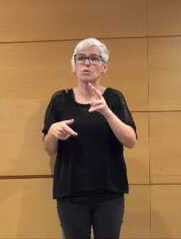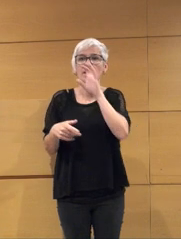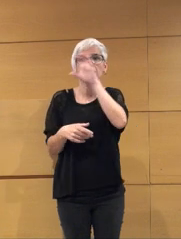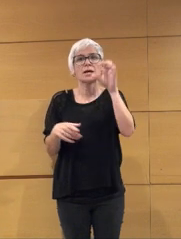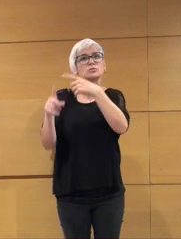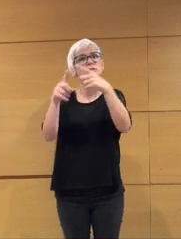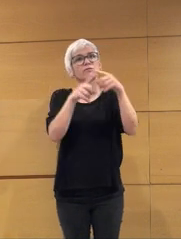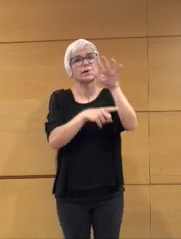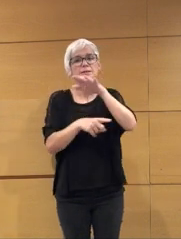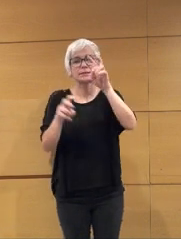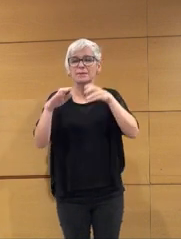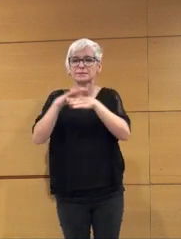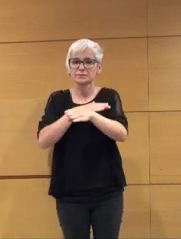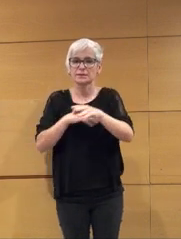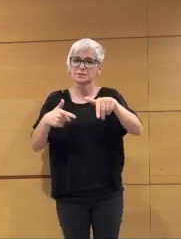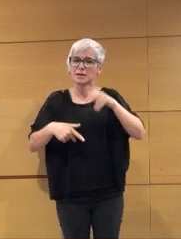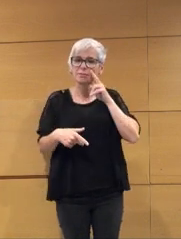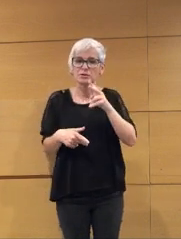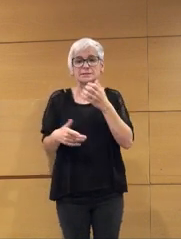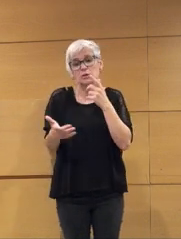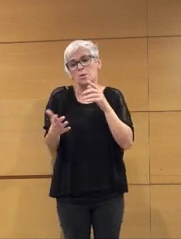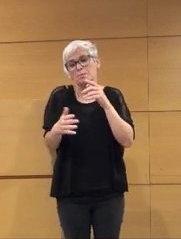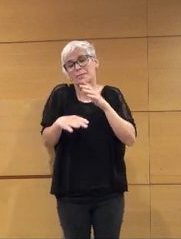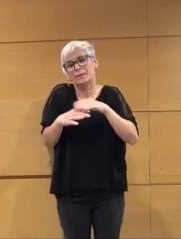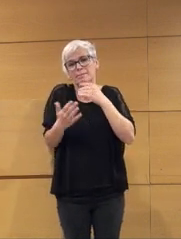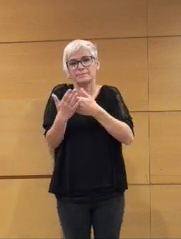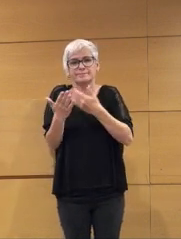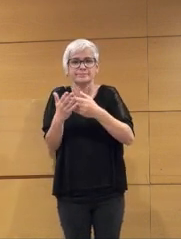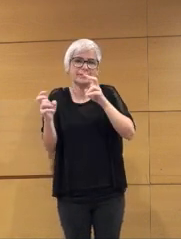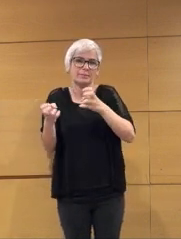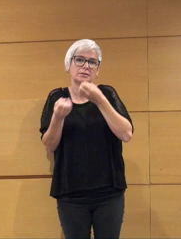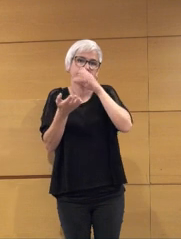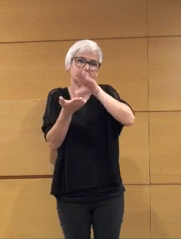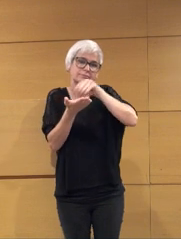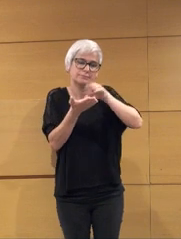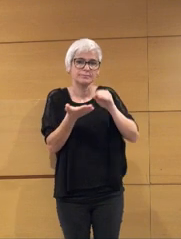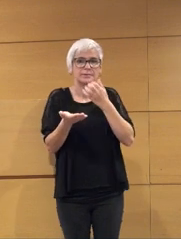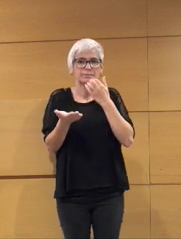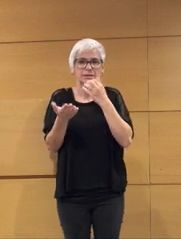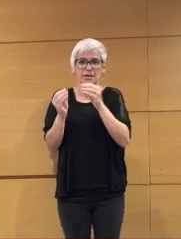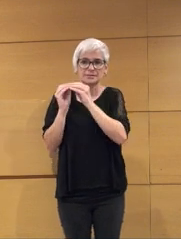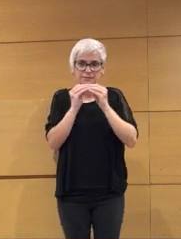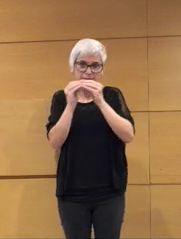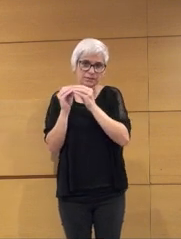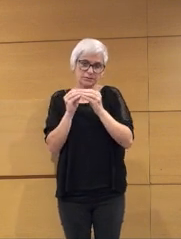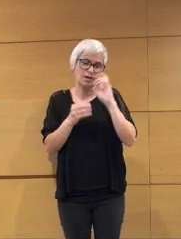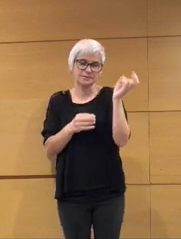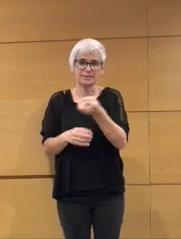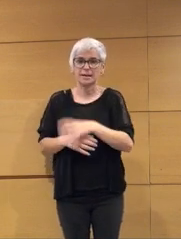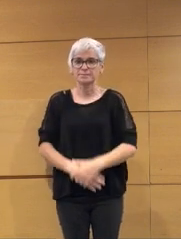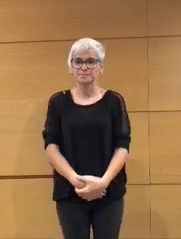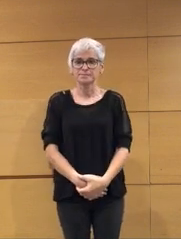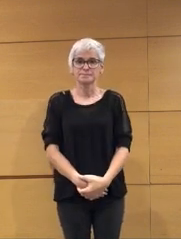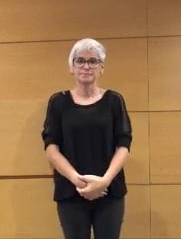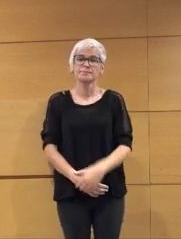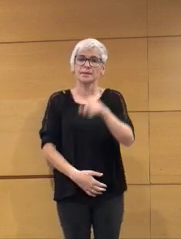en temes d'accessibilitat, si més no sobre el paper, pel que fa a legislació, estàndards, etc. I també tenim